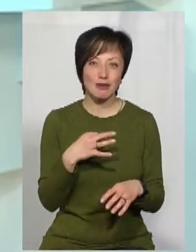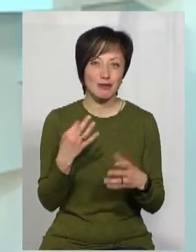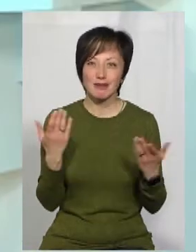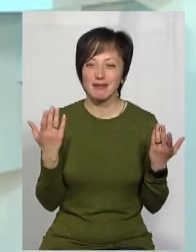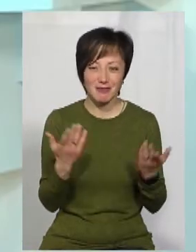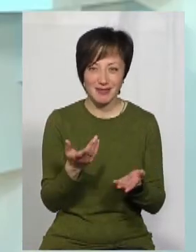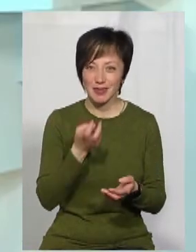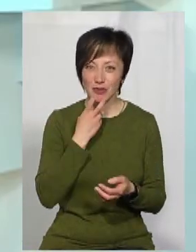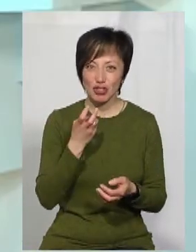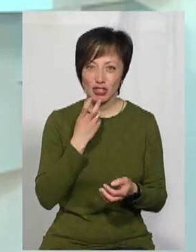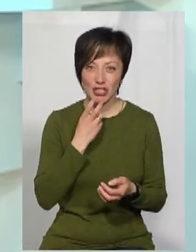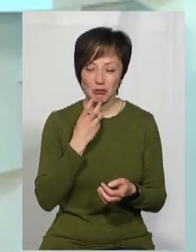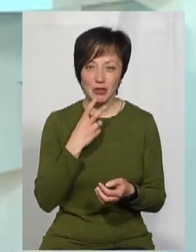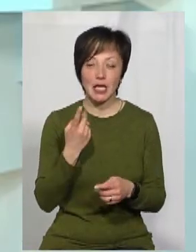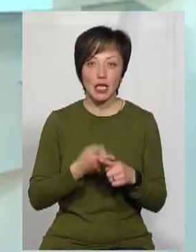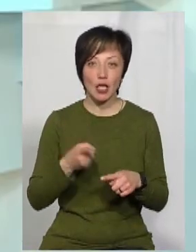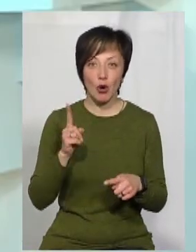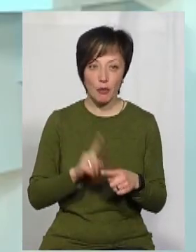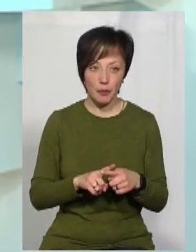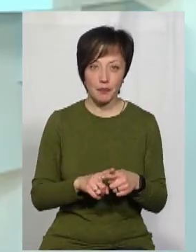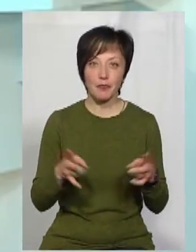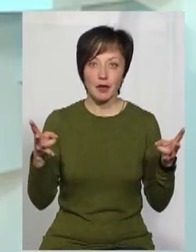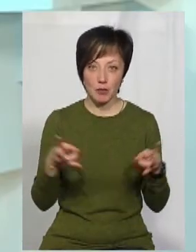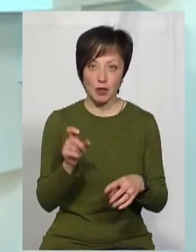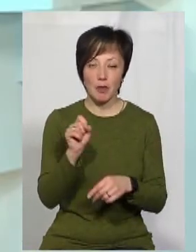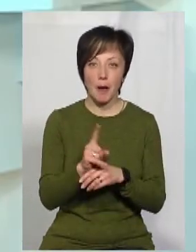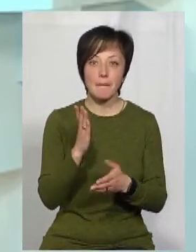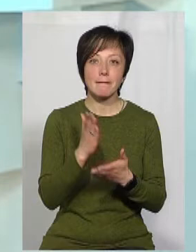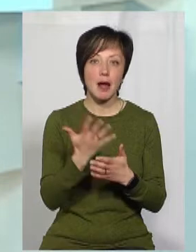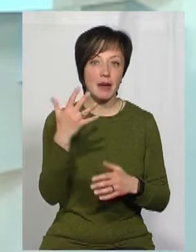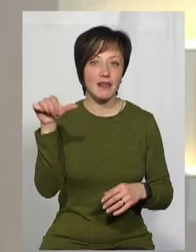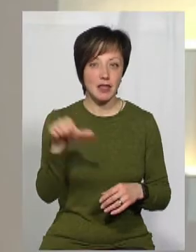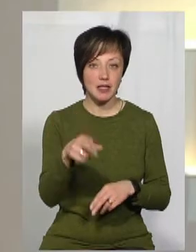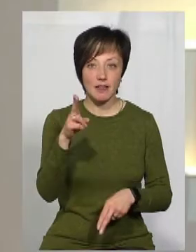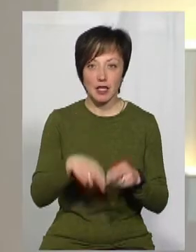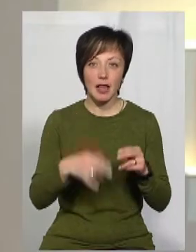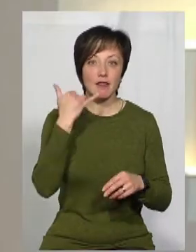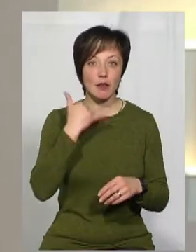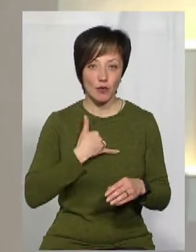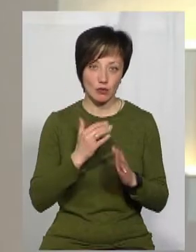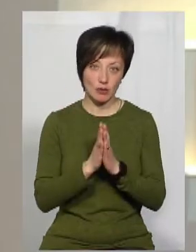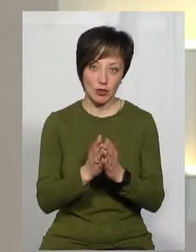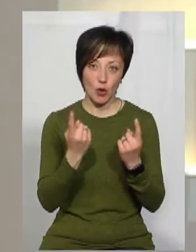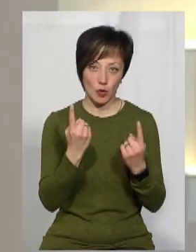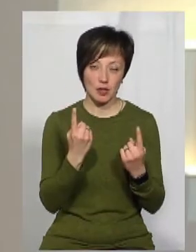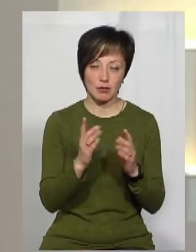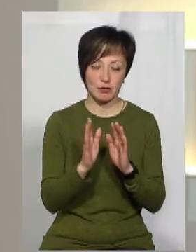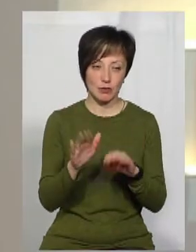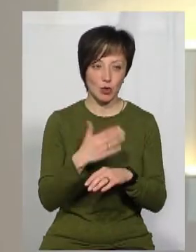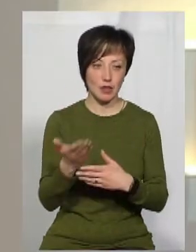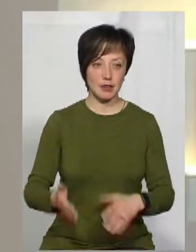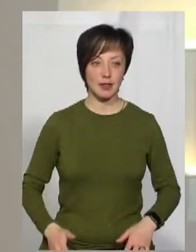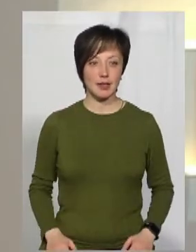і навіть відверто смішними. І тому вам і потрібні повноваження. Маємо 5 хвилинок до завершення, ще телефонний дзвінок, ще один.